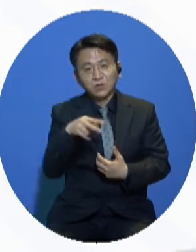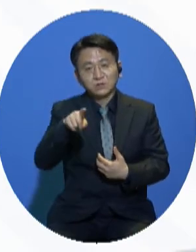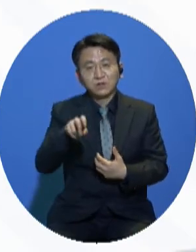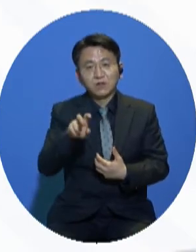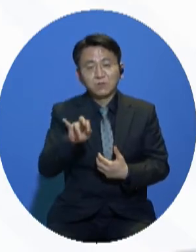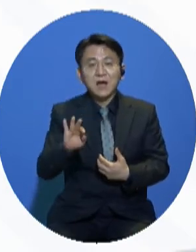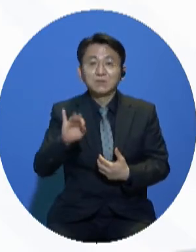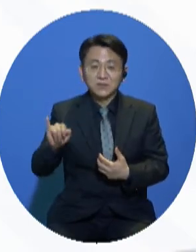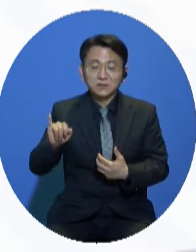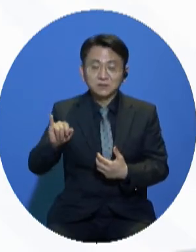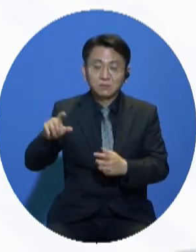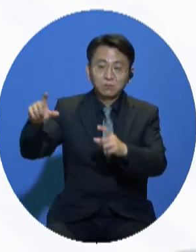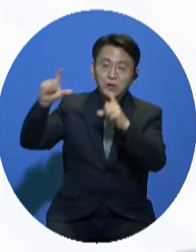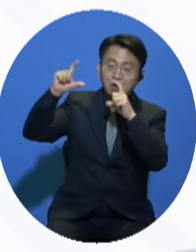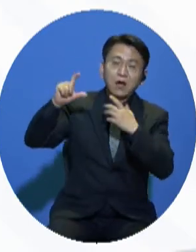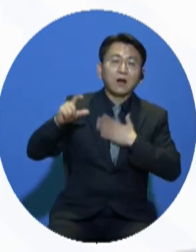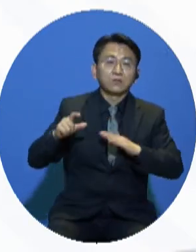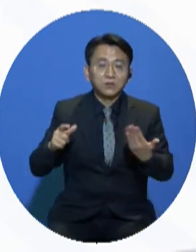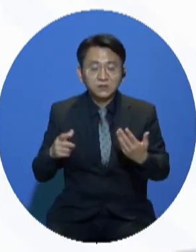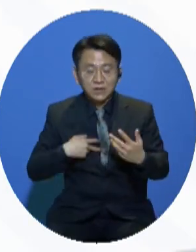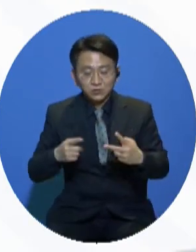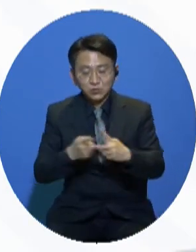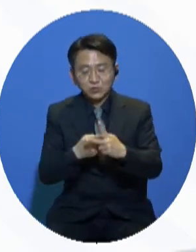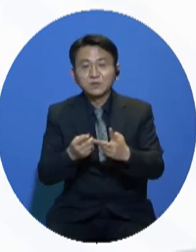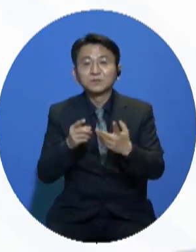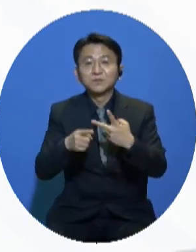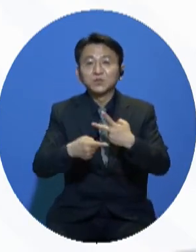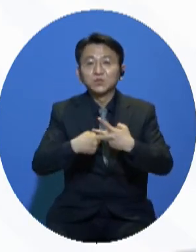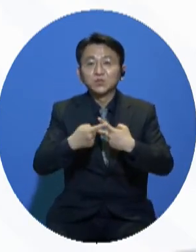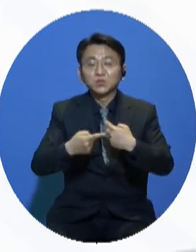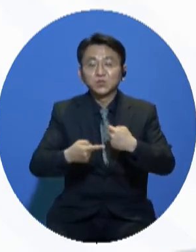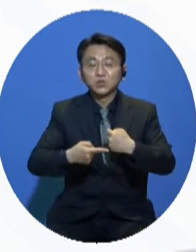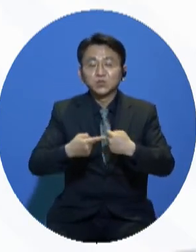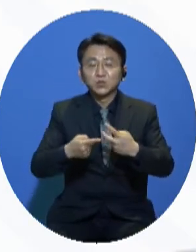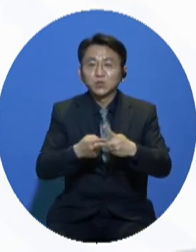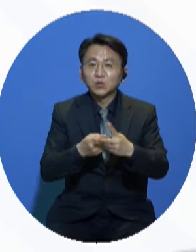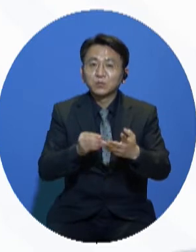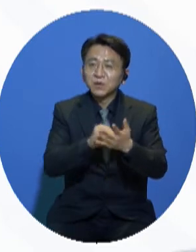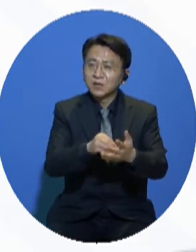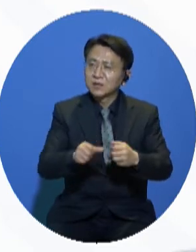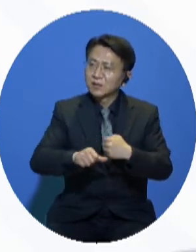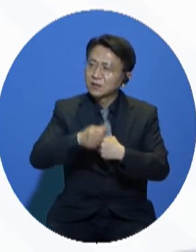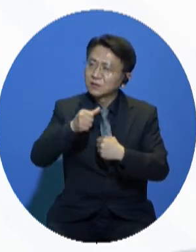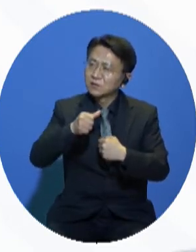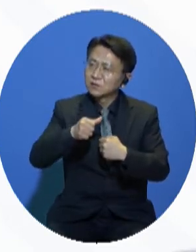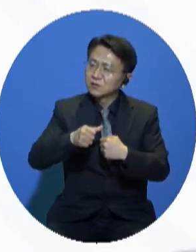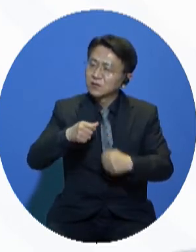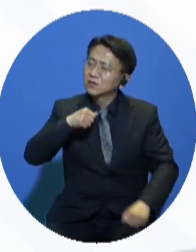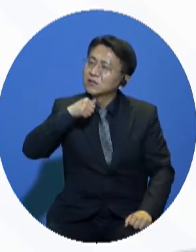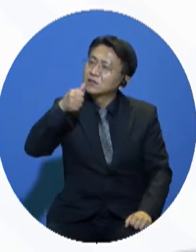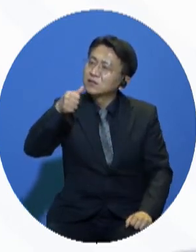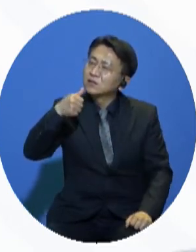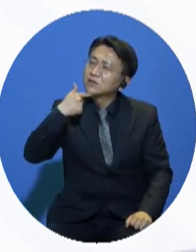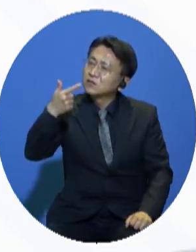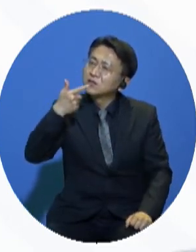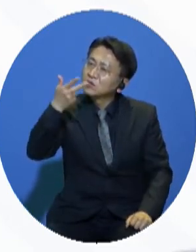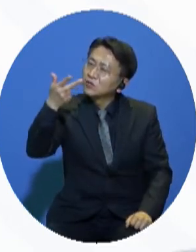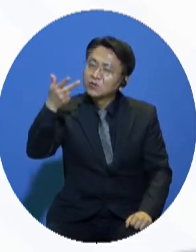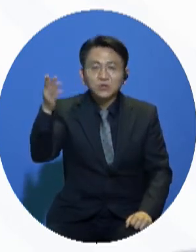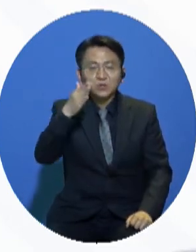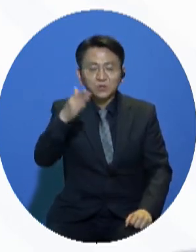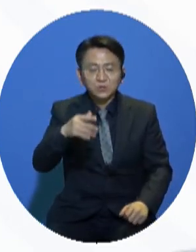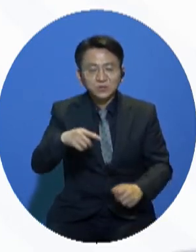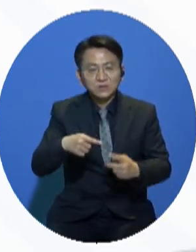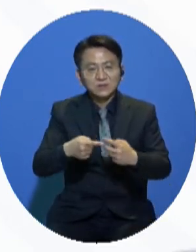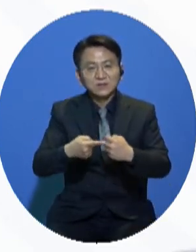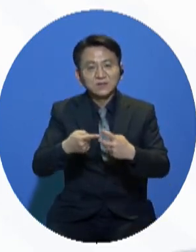것을 school. 알게 되었고 So I'm about 제가 5, 초등학생이 6, 7 years old. 되었습니다. 5살, And 6살, 7살 I was a 정도였을 really 텐데요. talented 그 당시에 athlete. Well, 저는 back then